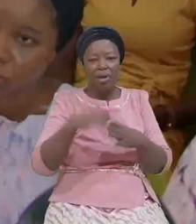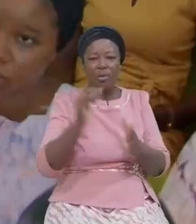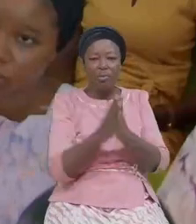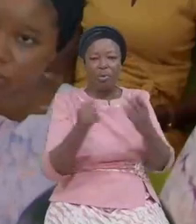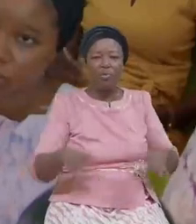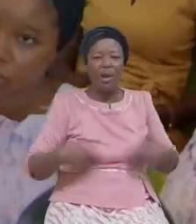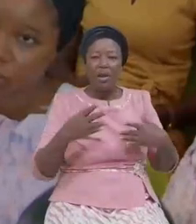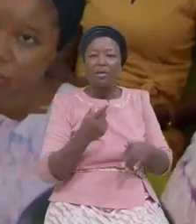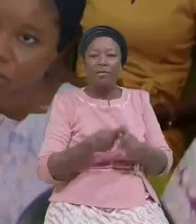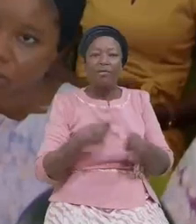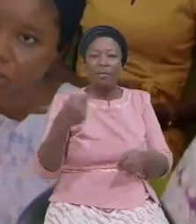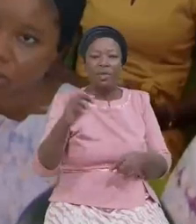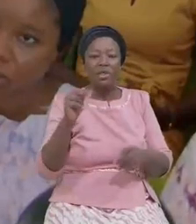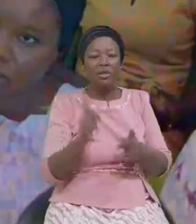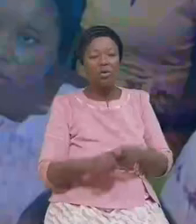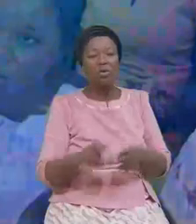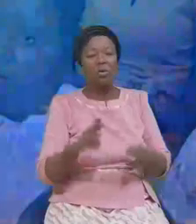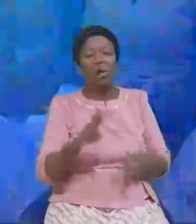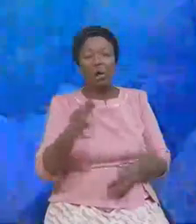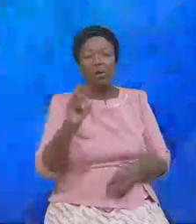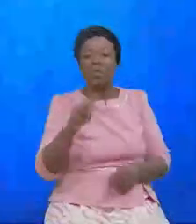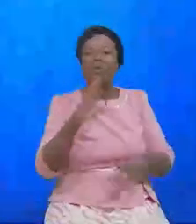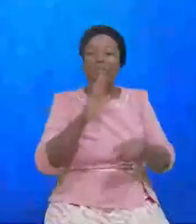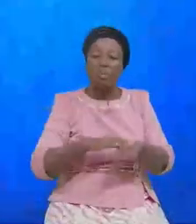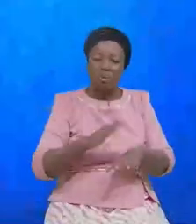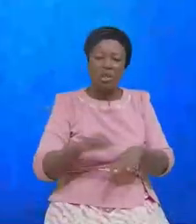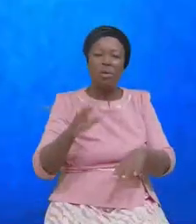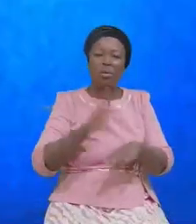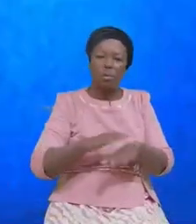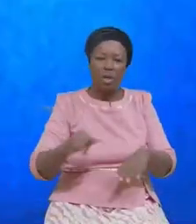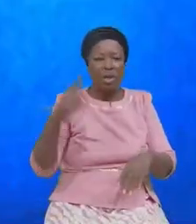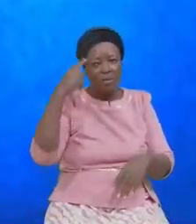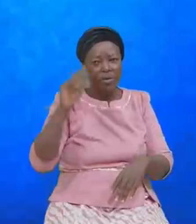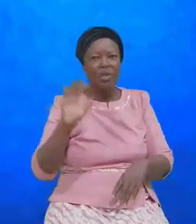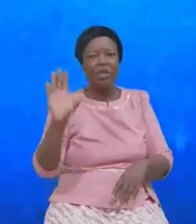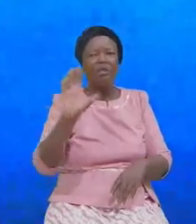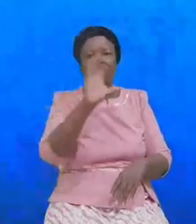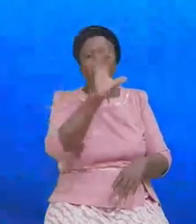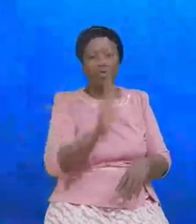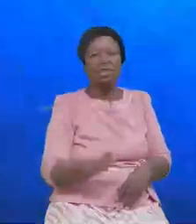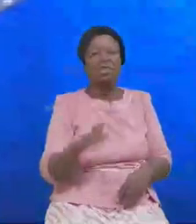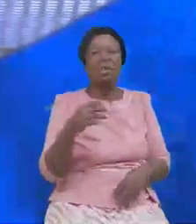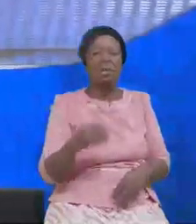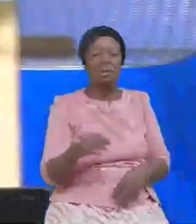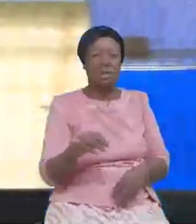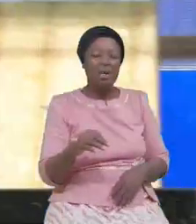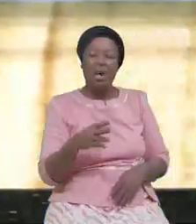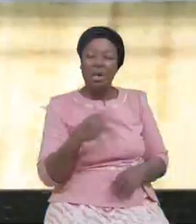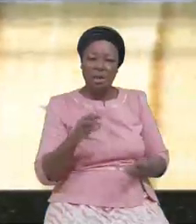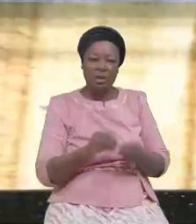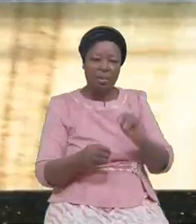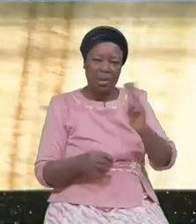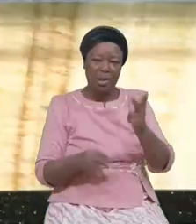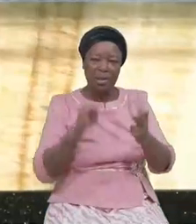de l'Apocalypse, de la Genèse à l'Apocalypse, les avertissements foisonnent pour les sages. Numéro 3,